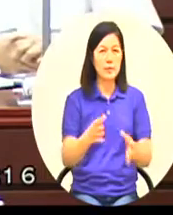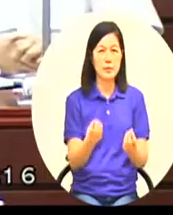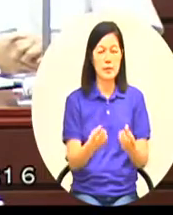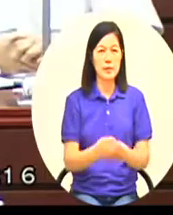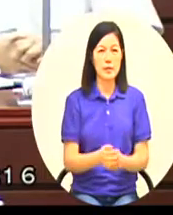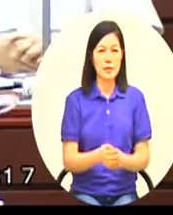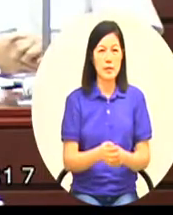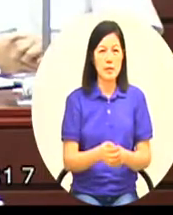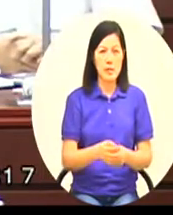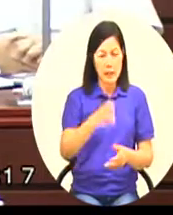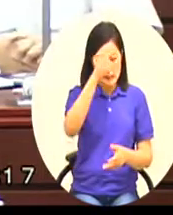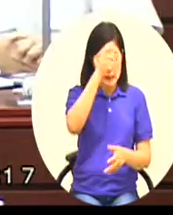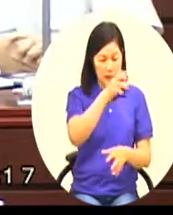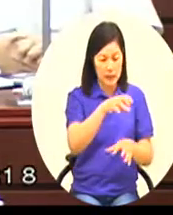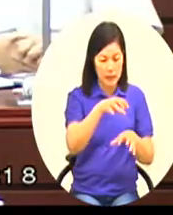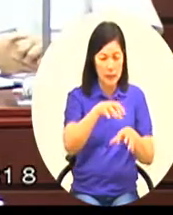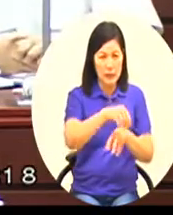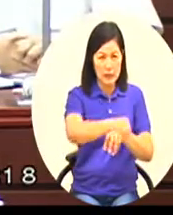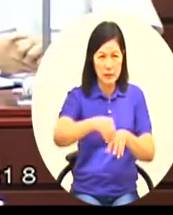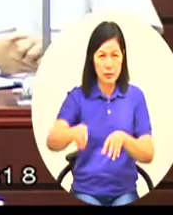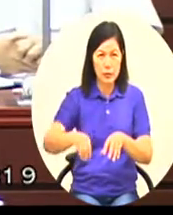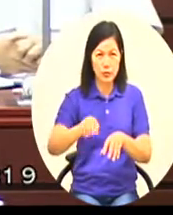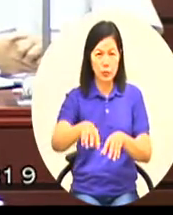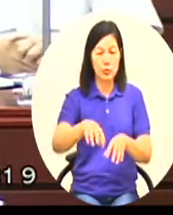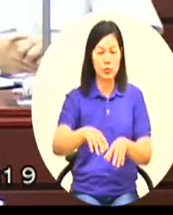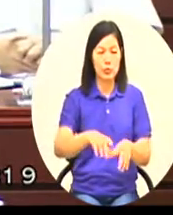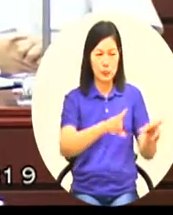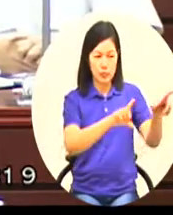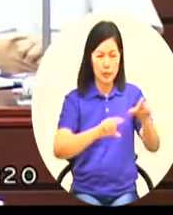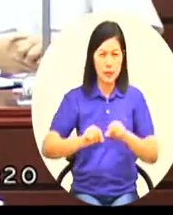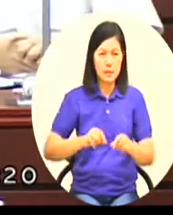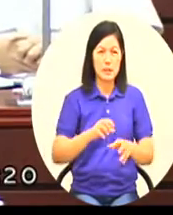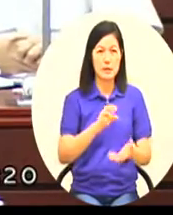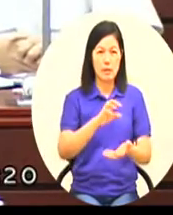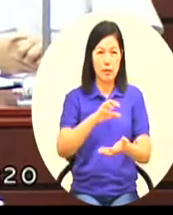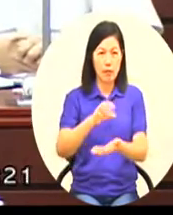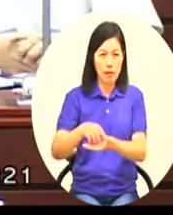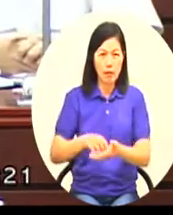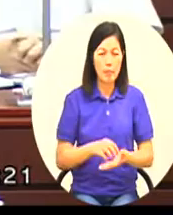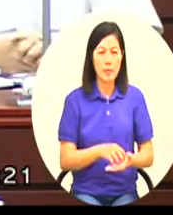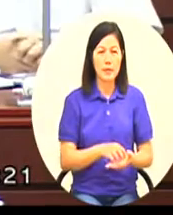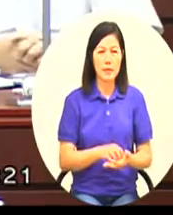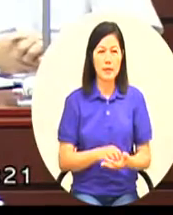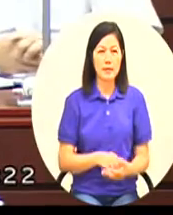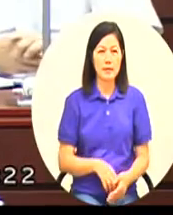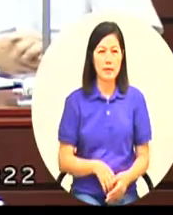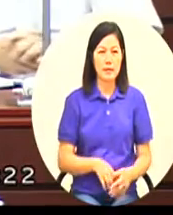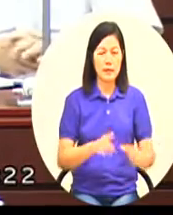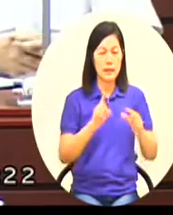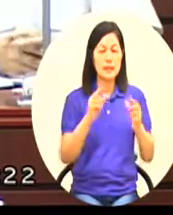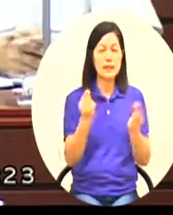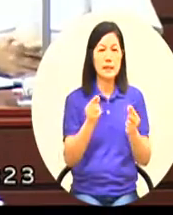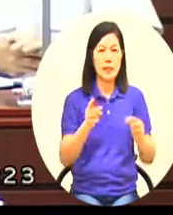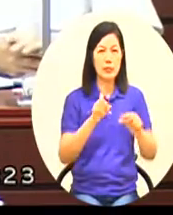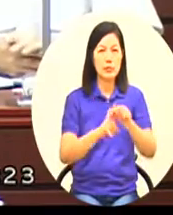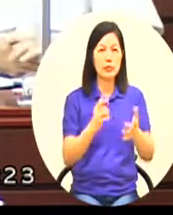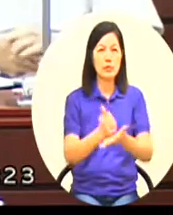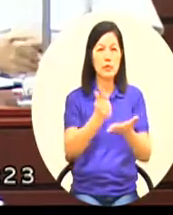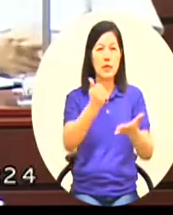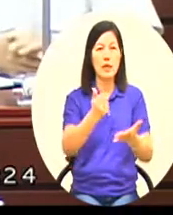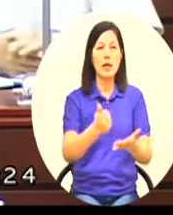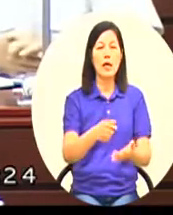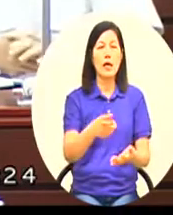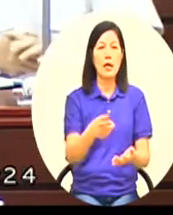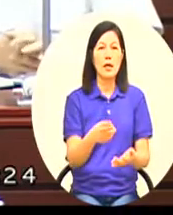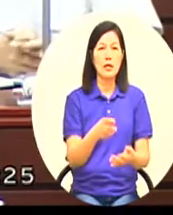照办理。开始要动员起来，那我们采取中奖的方式，给我们通通发奖金，维修多少比例